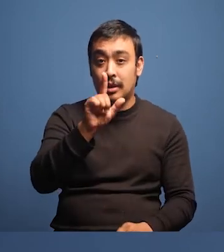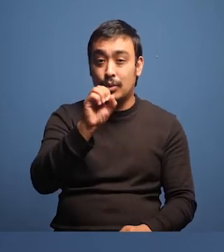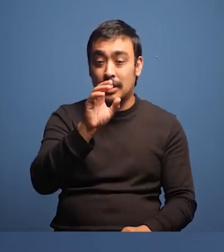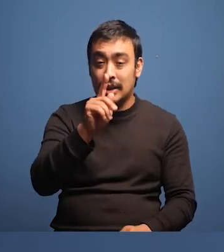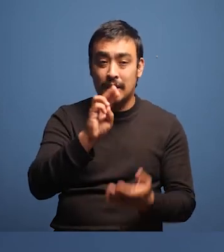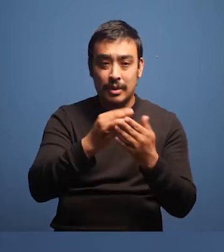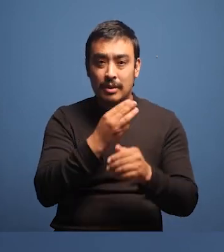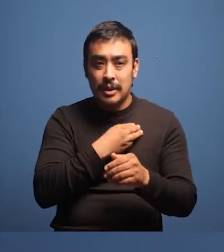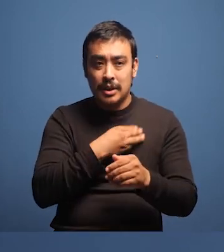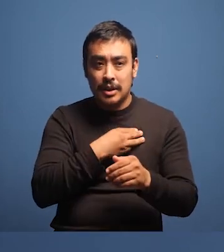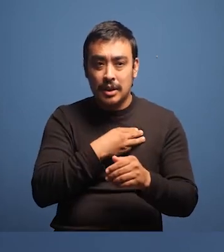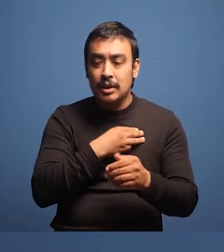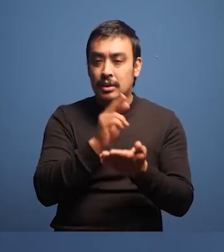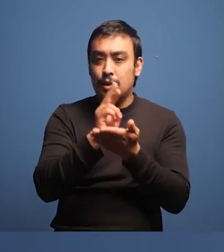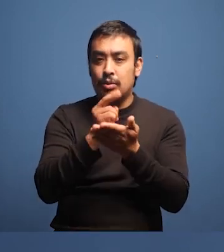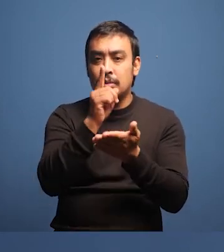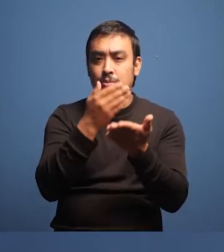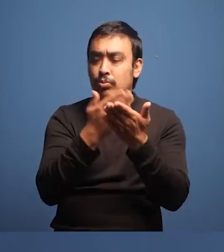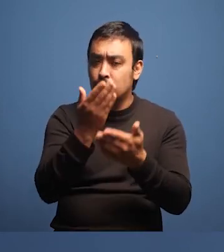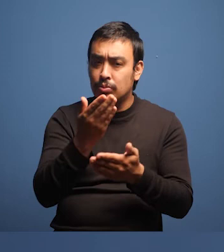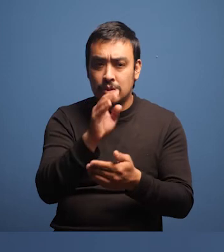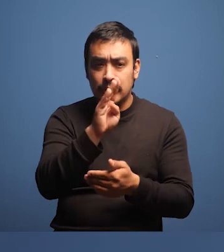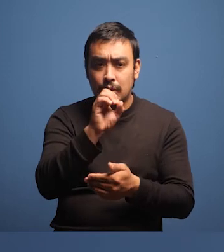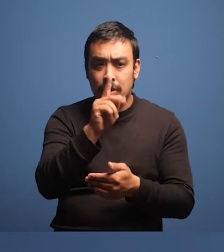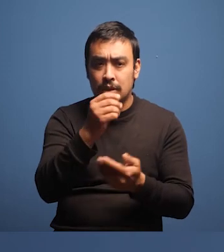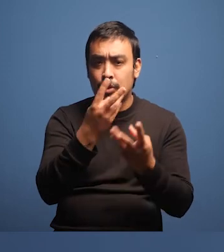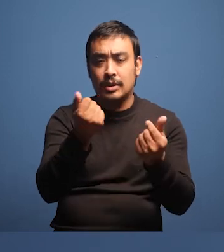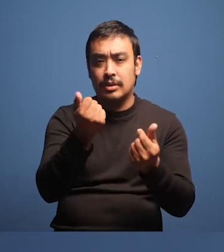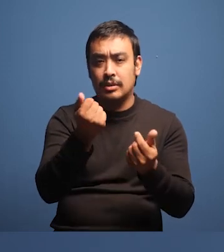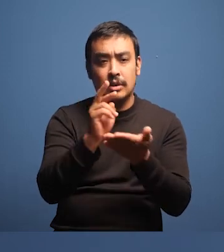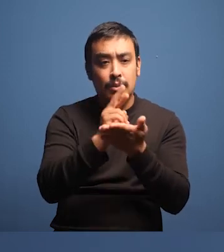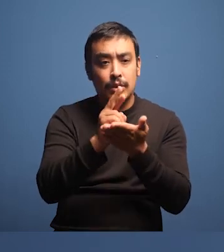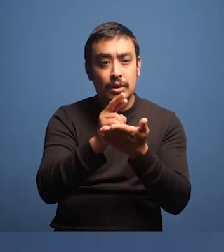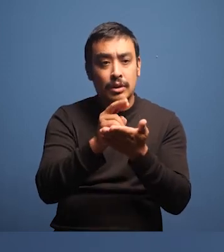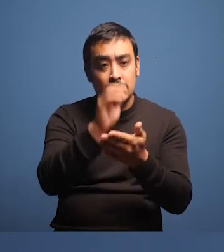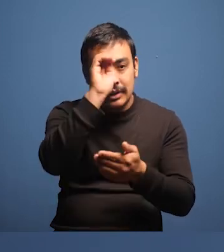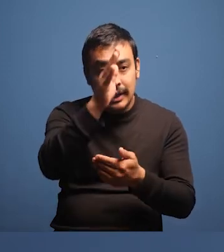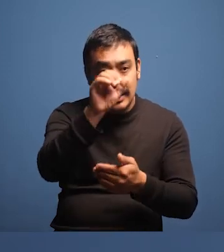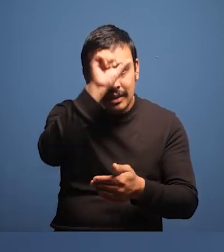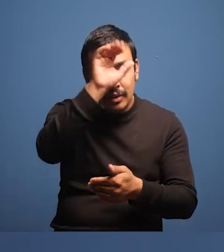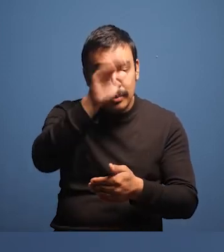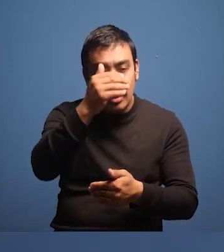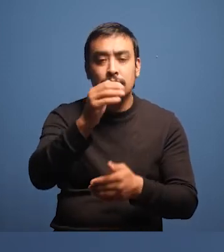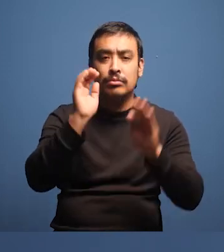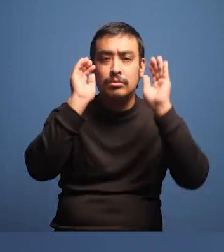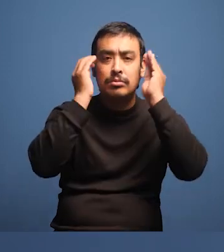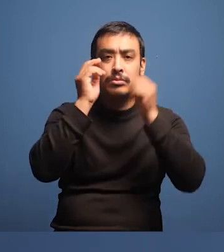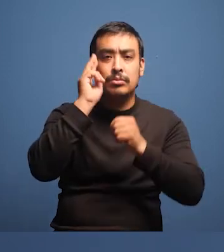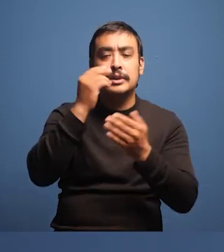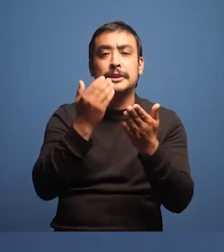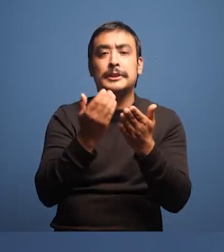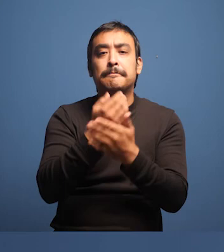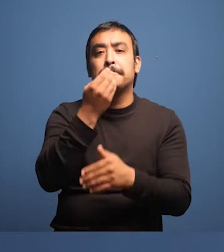मान्छेलाई एकचोटि रिपोर्टिङ चाहिँ गरिदिनु, किनभने ब्लक गर्ने बित्तिकै कुरा त्यहीँ एन्ड हुँदैन, एटलिस्ट रिपोर्टिङ भयो भने तपाईँलाई पछि गएर पनि सेफ हुनसक्छ। सो रिपोर्टिङ गर्न